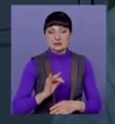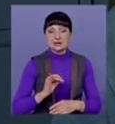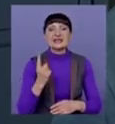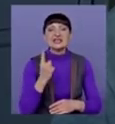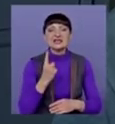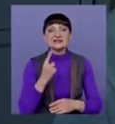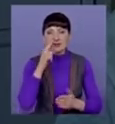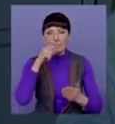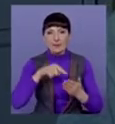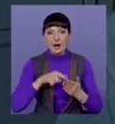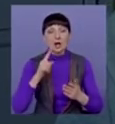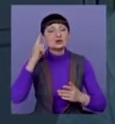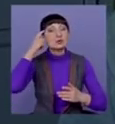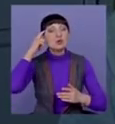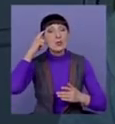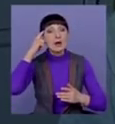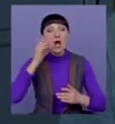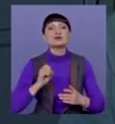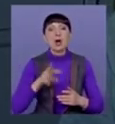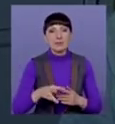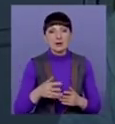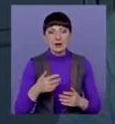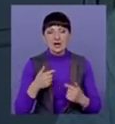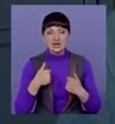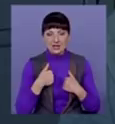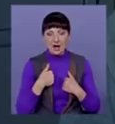единственное, в тот момент, о чем мы думали, то есть я...